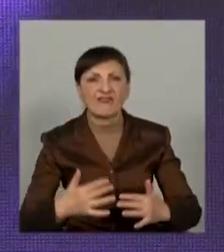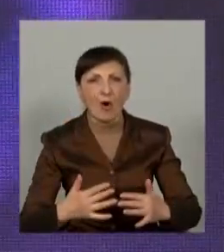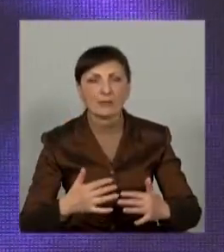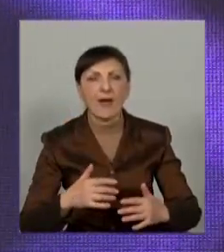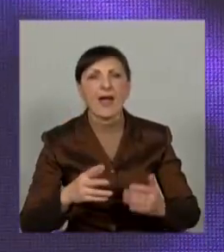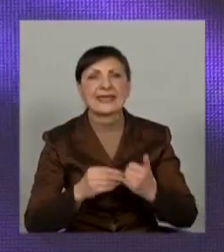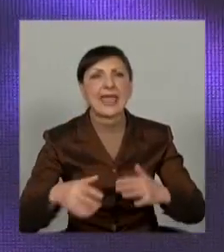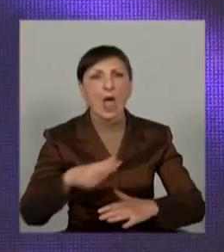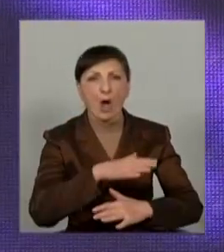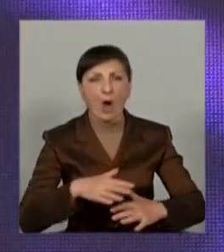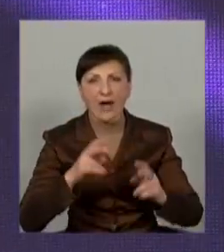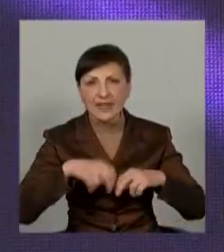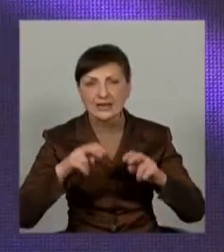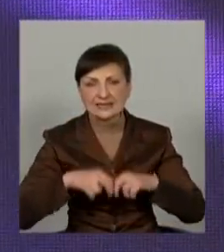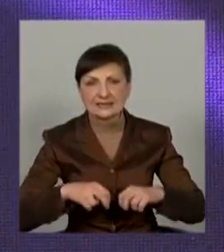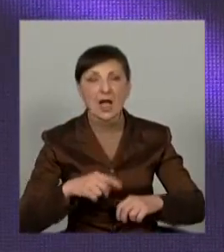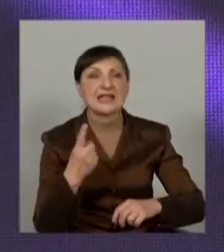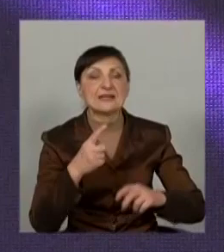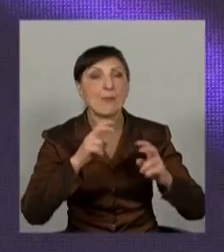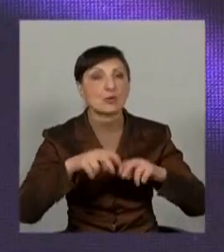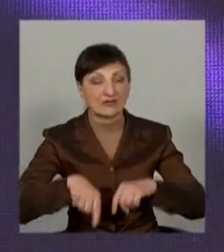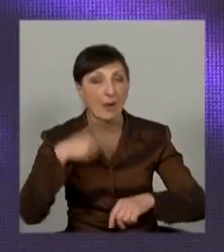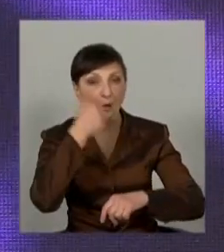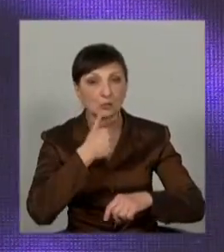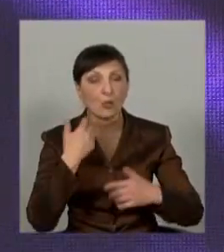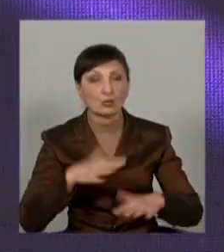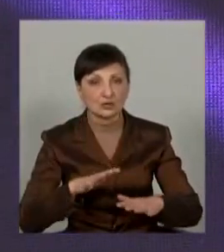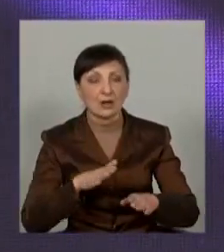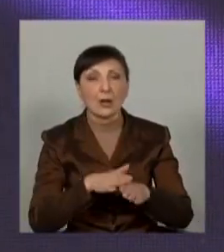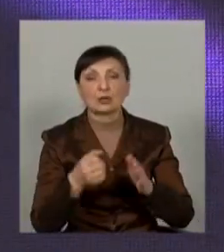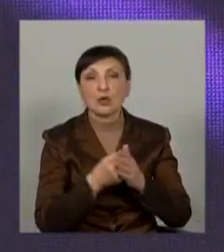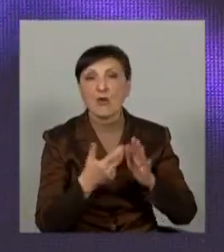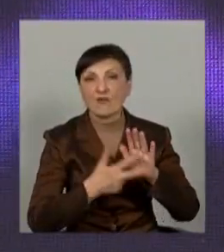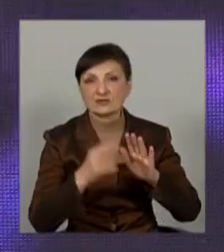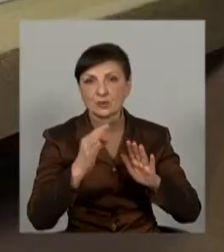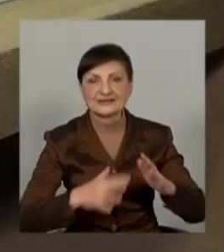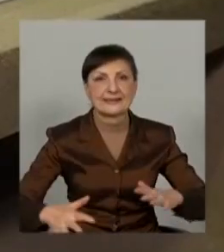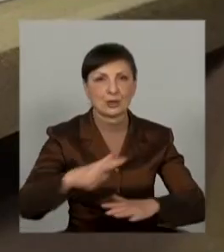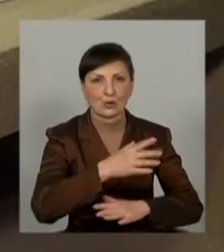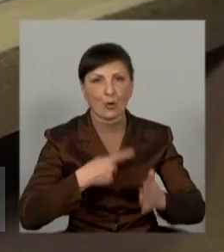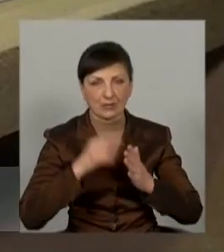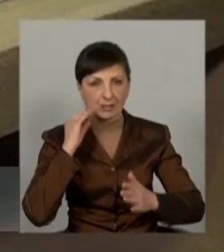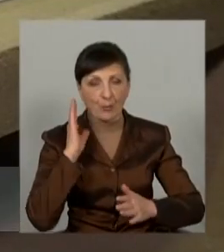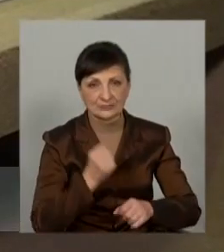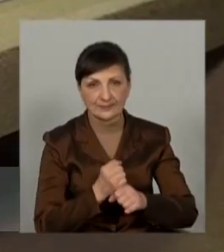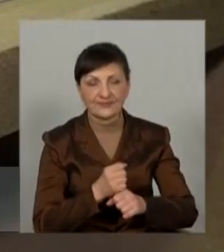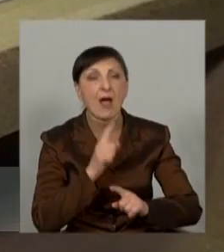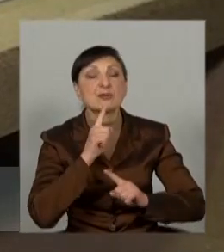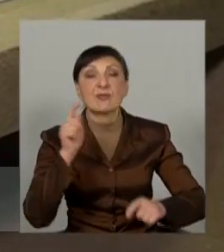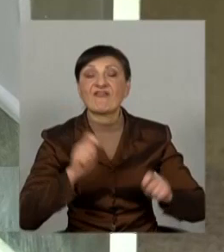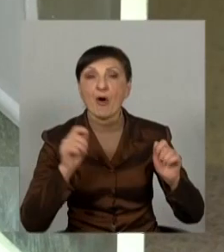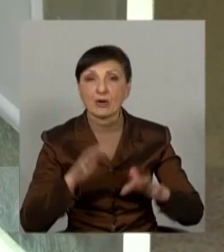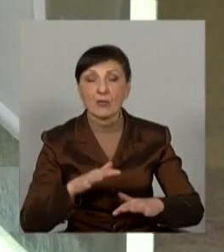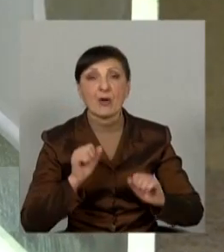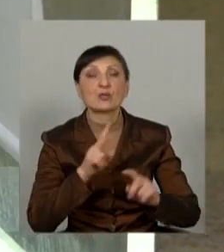геоаналитики. Единая система видеомониторинга уже в этом году покроет до 80% территории города. Особенность форума и в возможностях